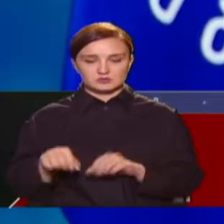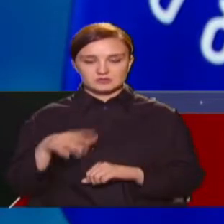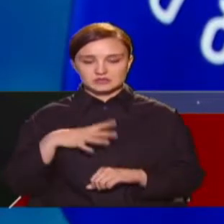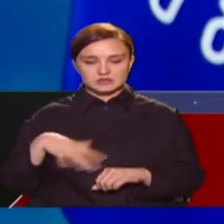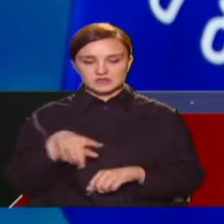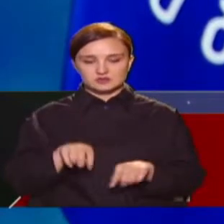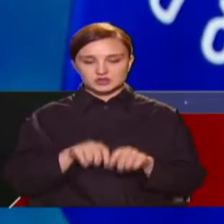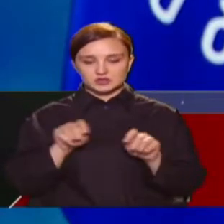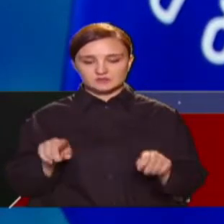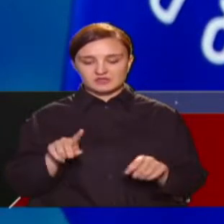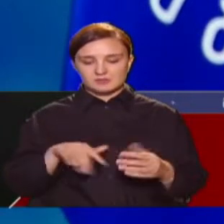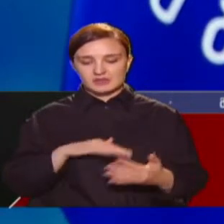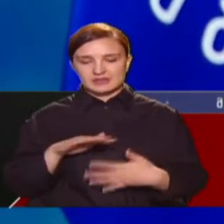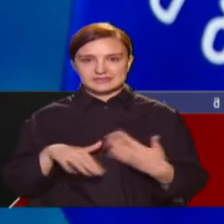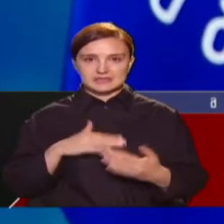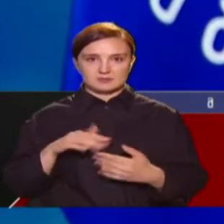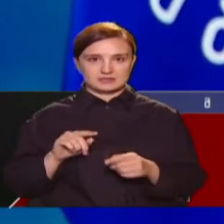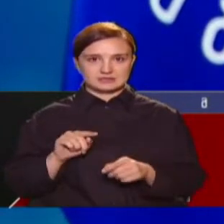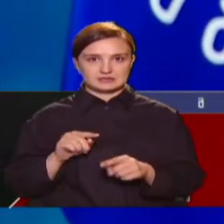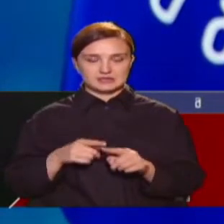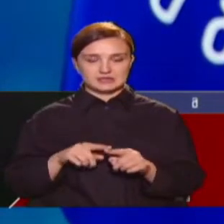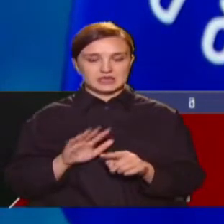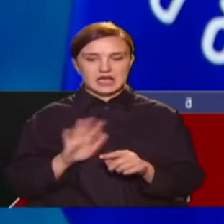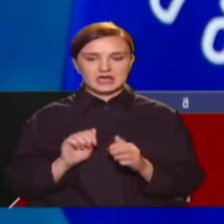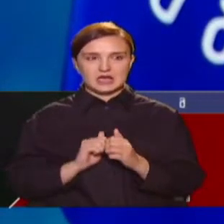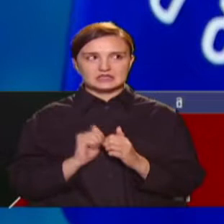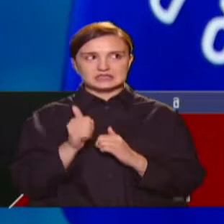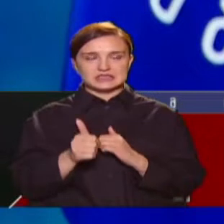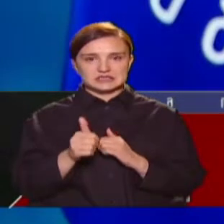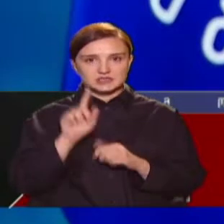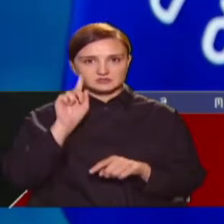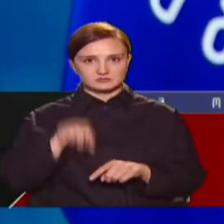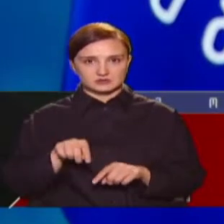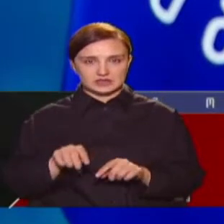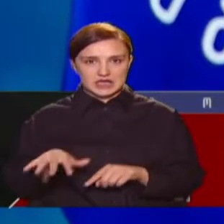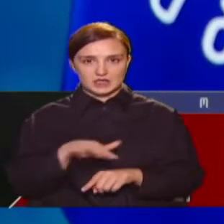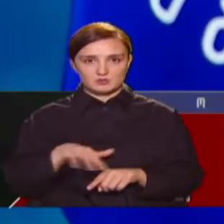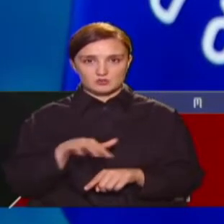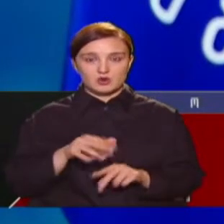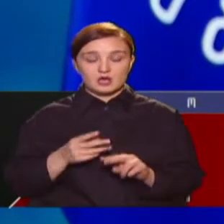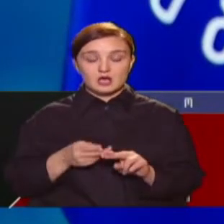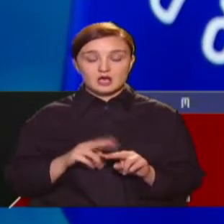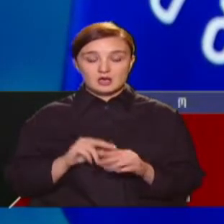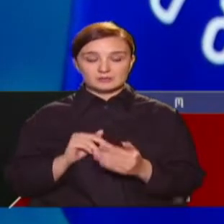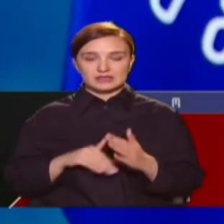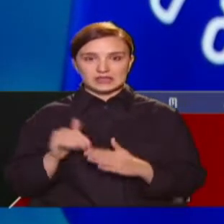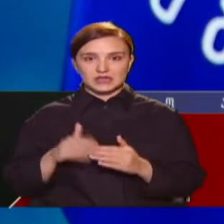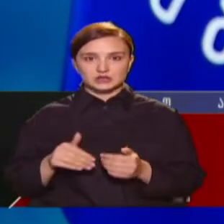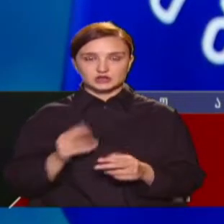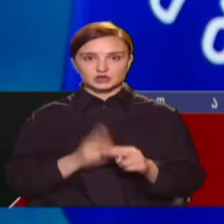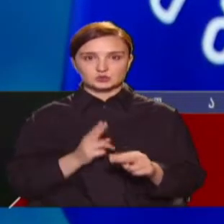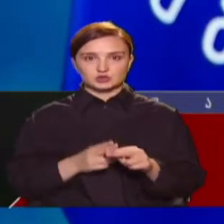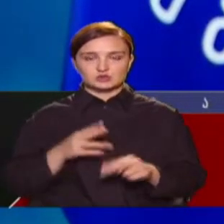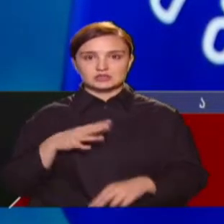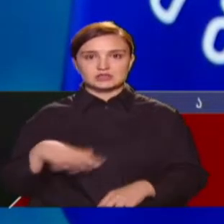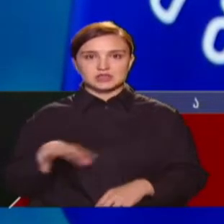შექმნან რაიმე ტიპის დესტაბილიზაცია, არაპროგნოზირებადი გარემო და ამით ხელი შეუშალონ ჩვენი